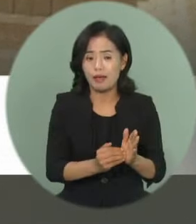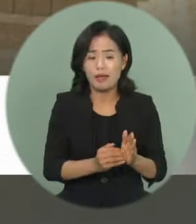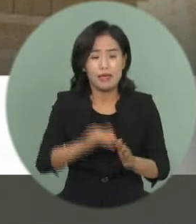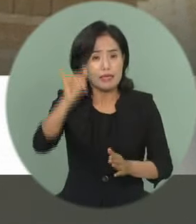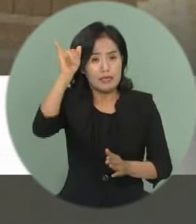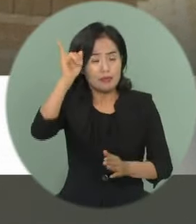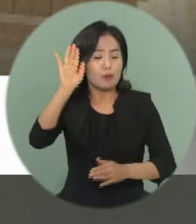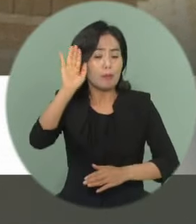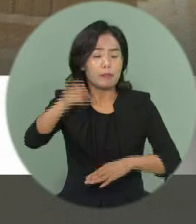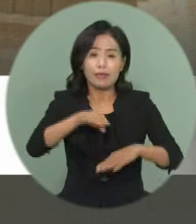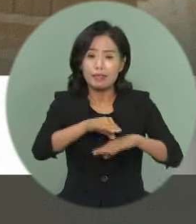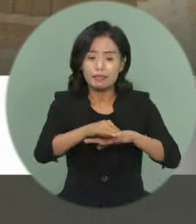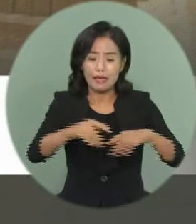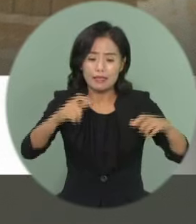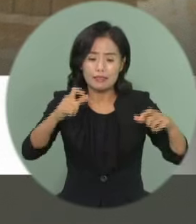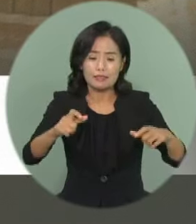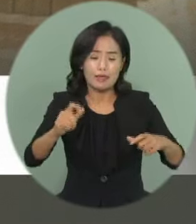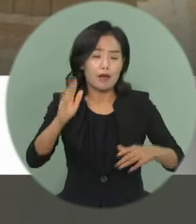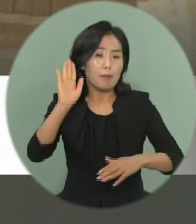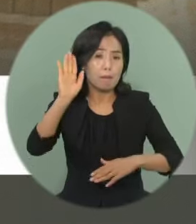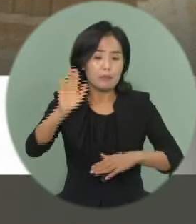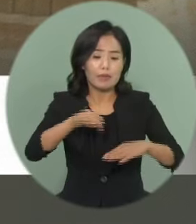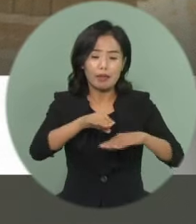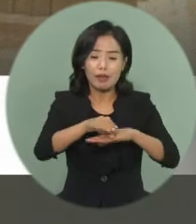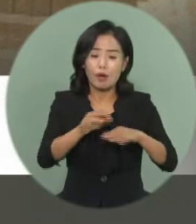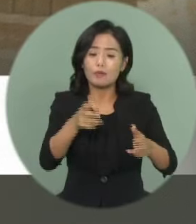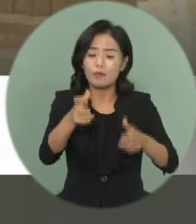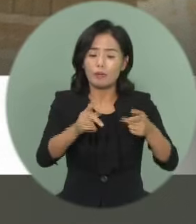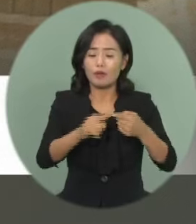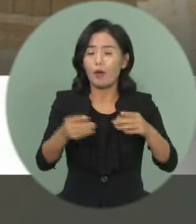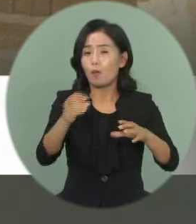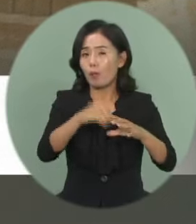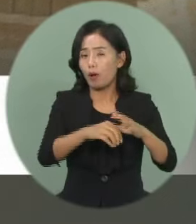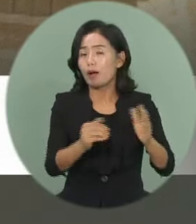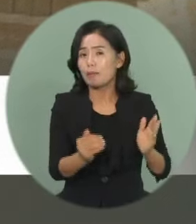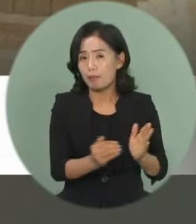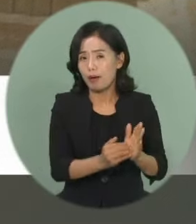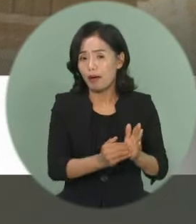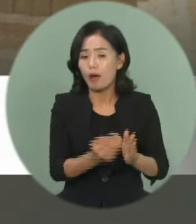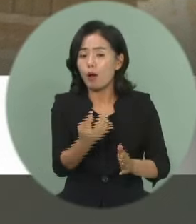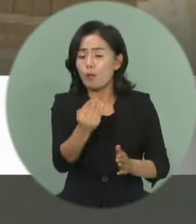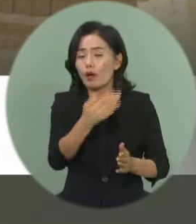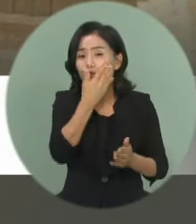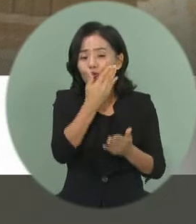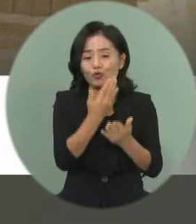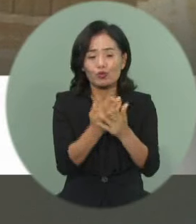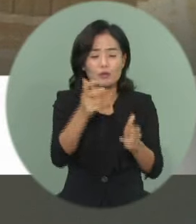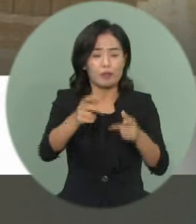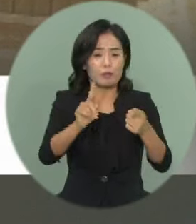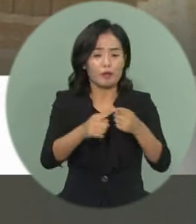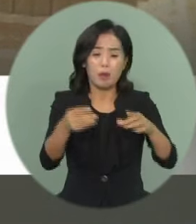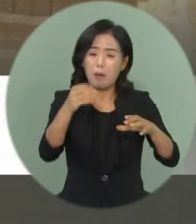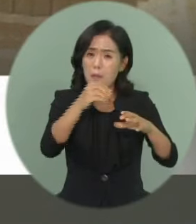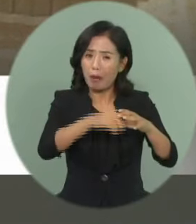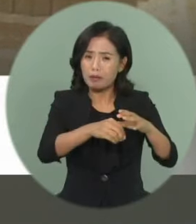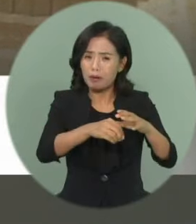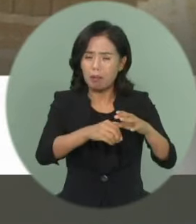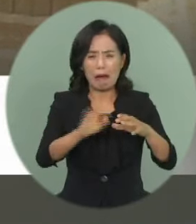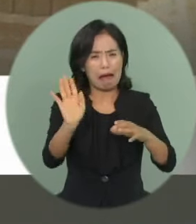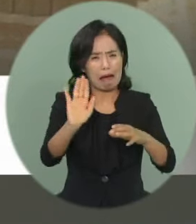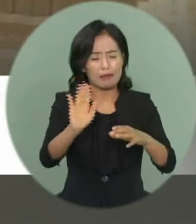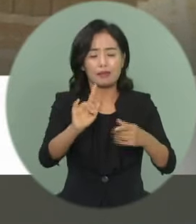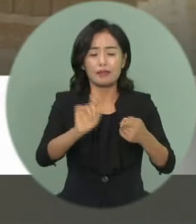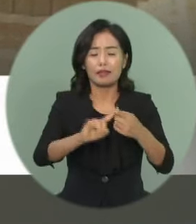인공지능과 미래차 등 지역 미래 먹거리를 위한 사업 등이 포함됐는데요 몇 가지 주요 사업들은 이에 반영되지 못한